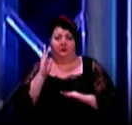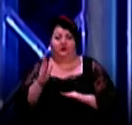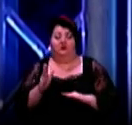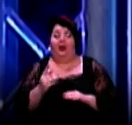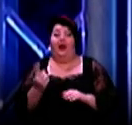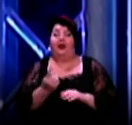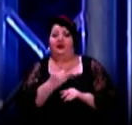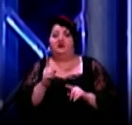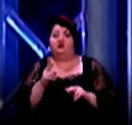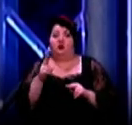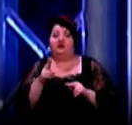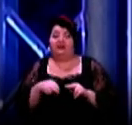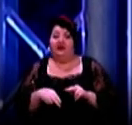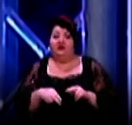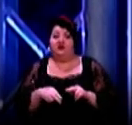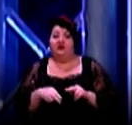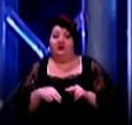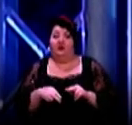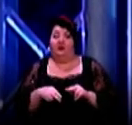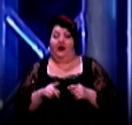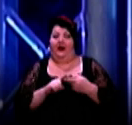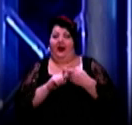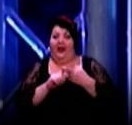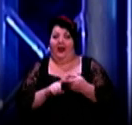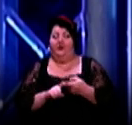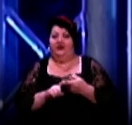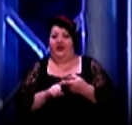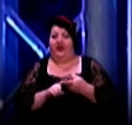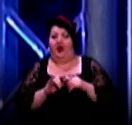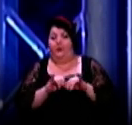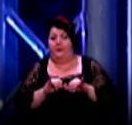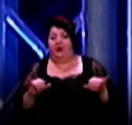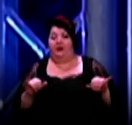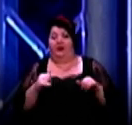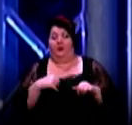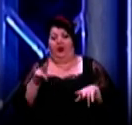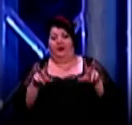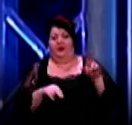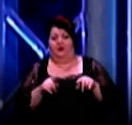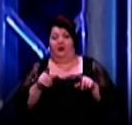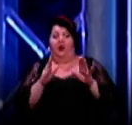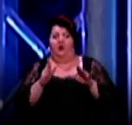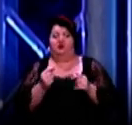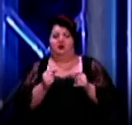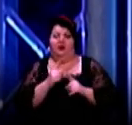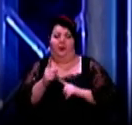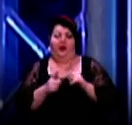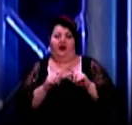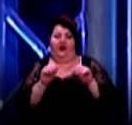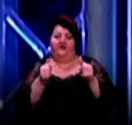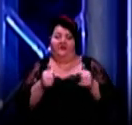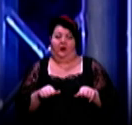з закінченням епідемії ми надіємося, що портал буде трішки переформатовано в сторону